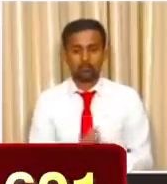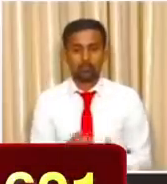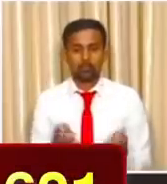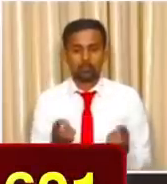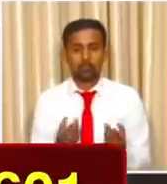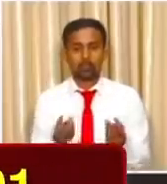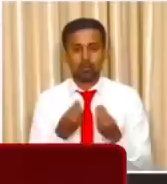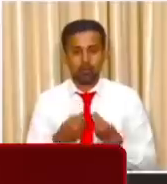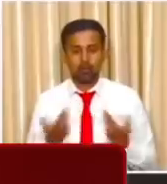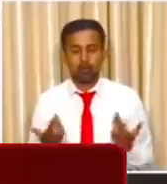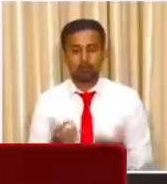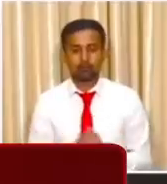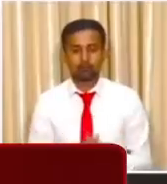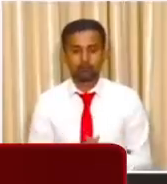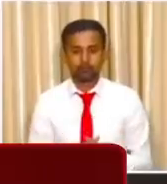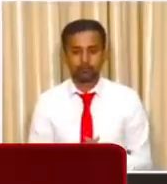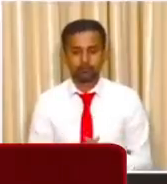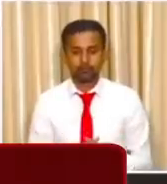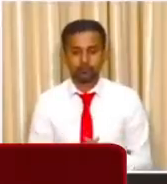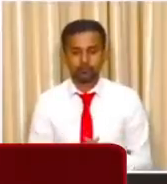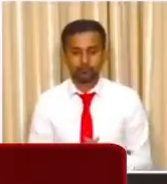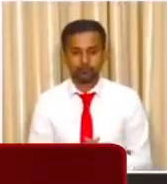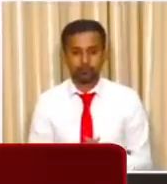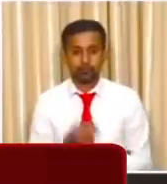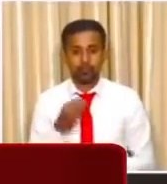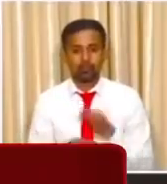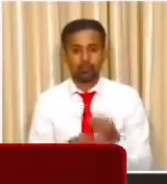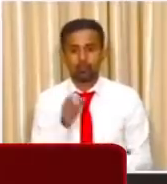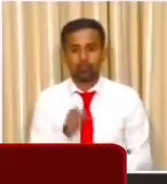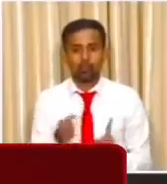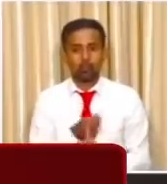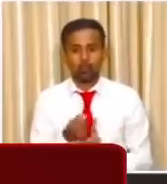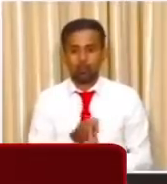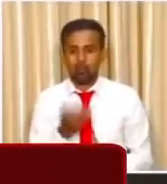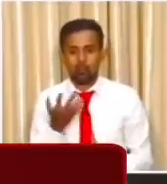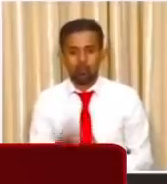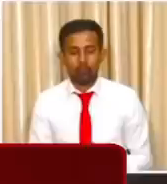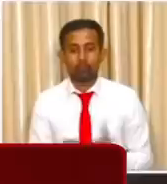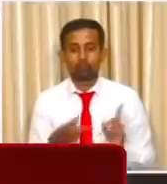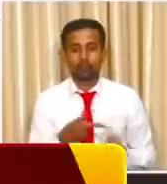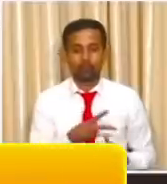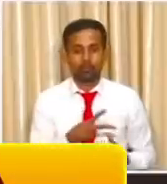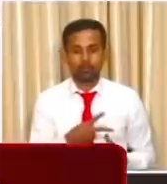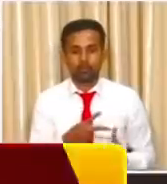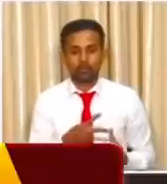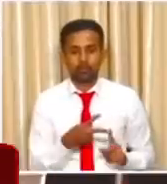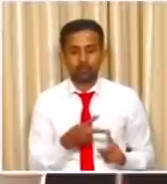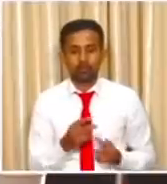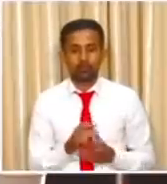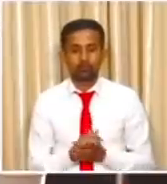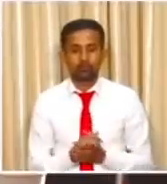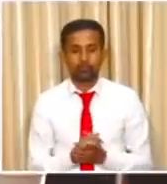ඉල්ලුම ලැබෙන්නේ නැහැ. එනිසා ඒක මෙම ව්‍යවසායකයන්ට බලපෑවා. දෙක,